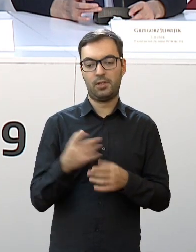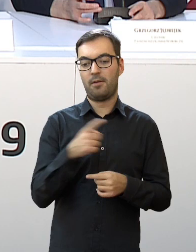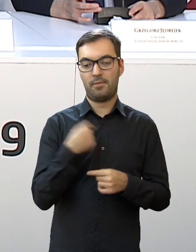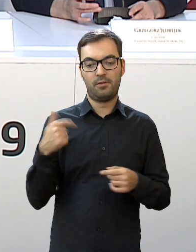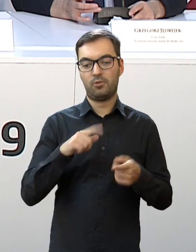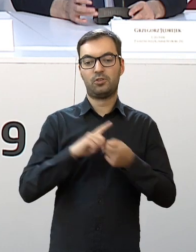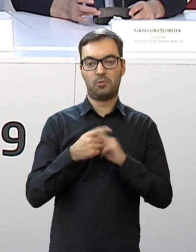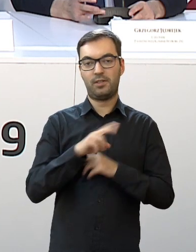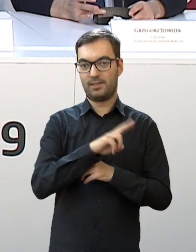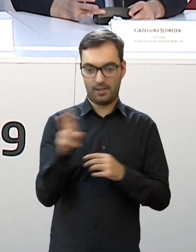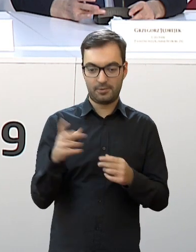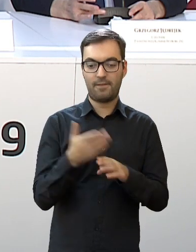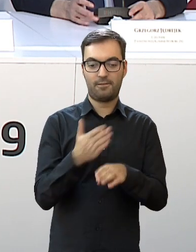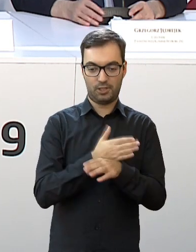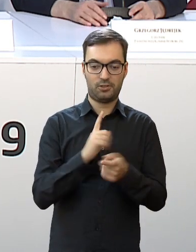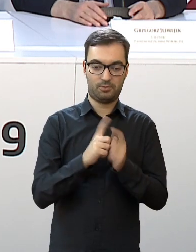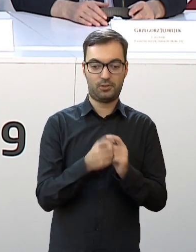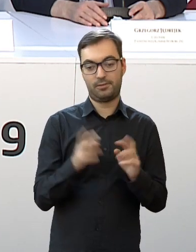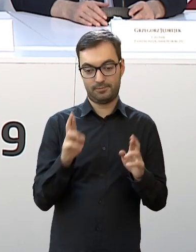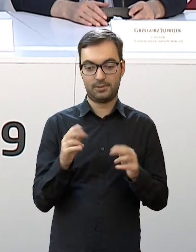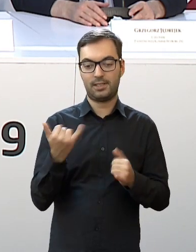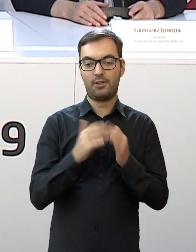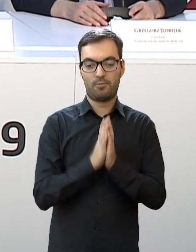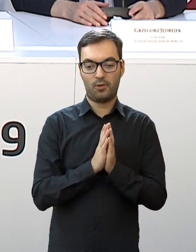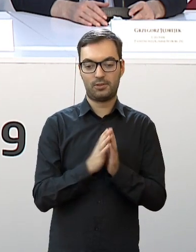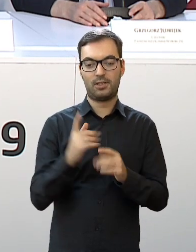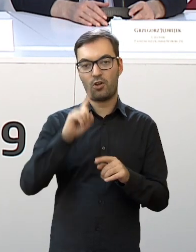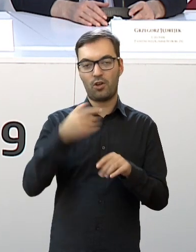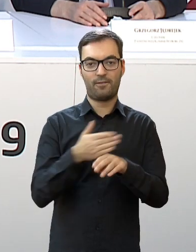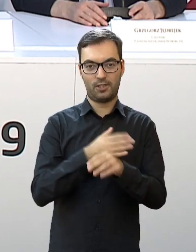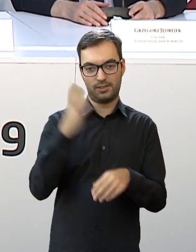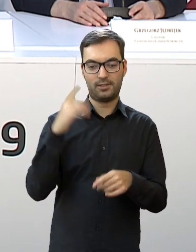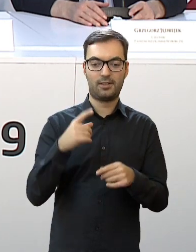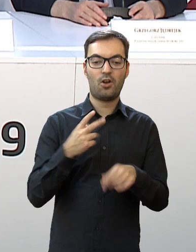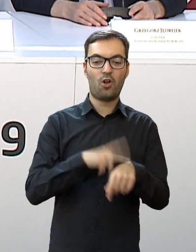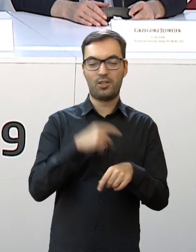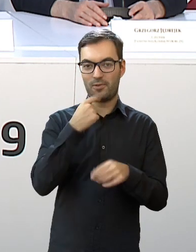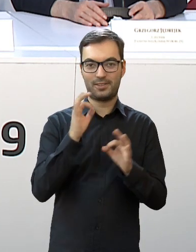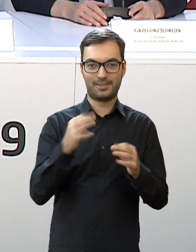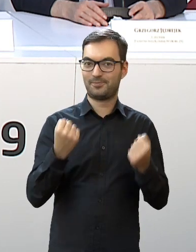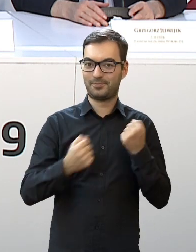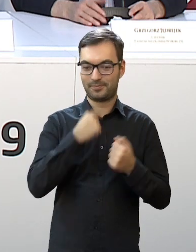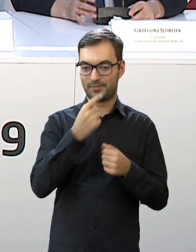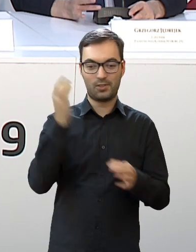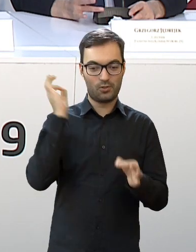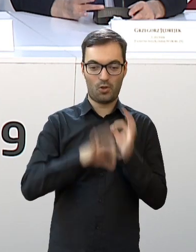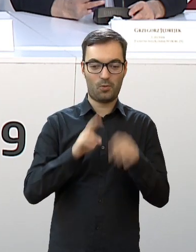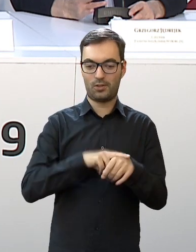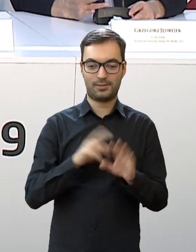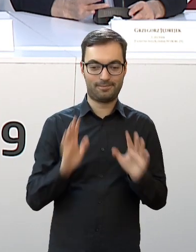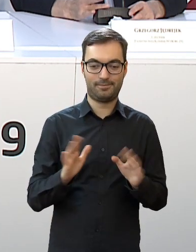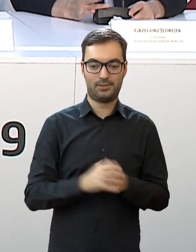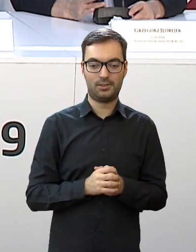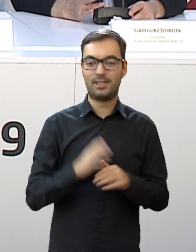spotkania z Państwem wcześniejsza, bowiem zawsze prosicie mniej więcej godzinę, żebym określił. Trudno mi spodać dokładną godzinę.